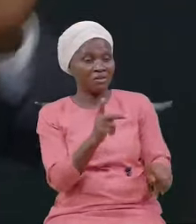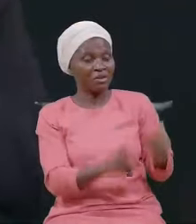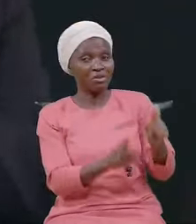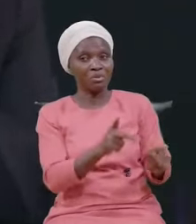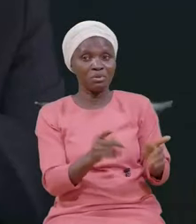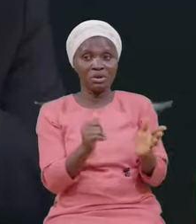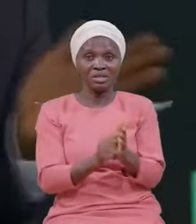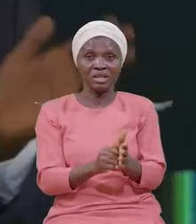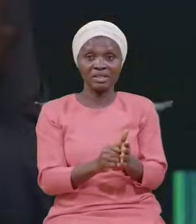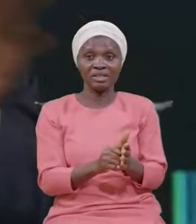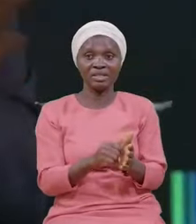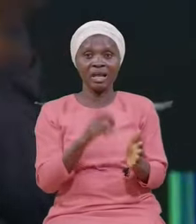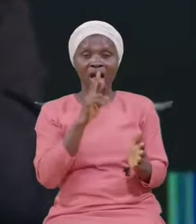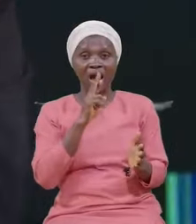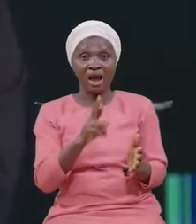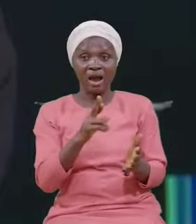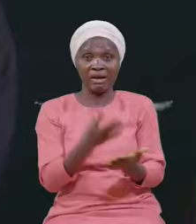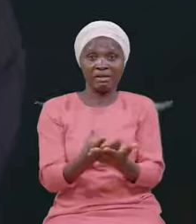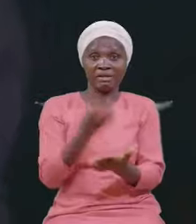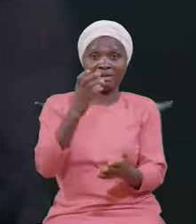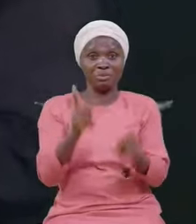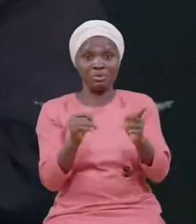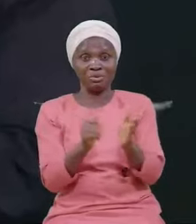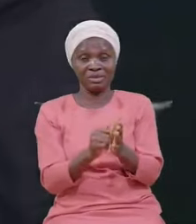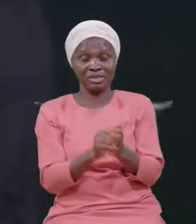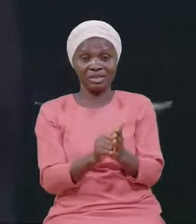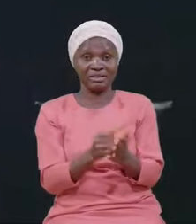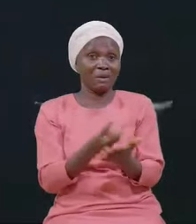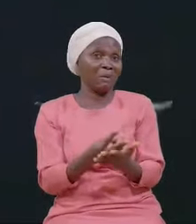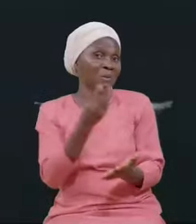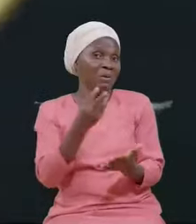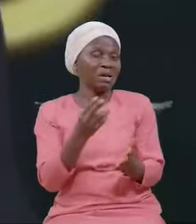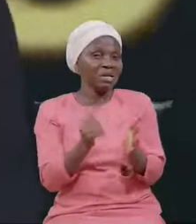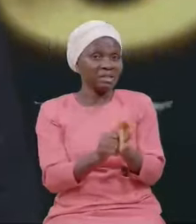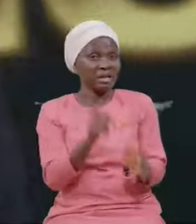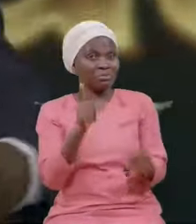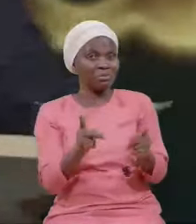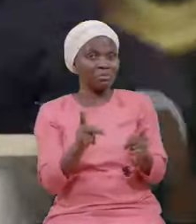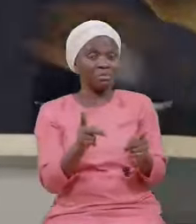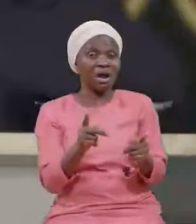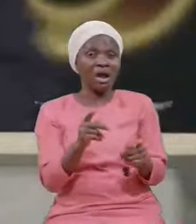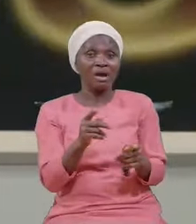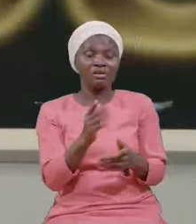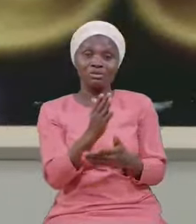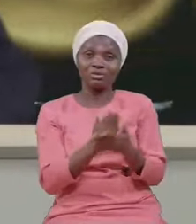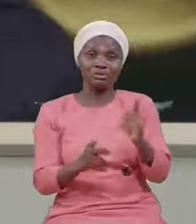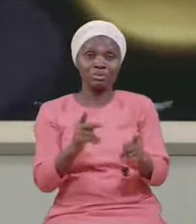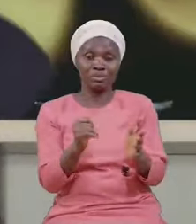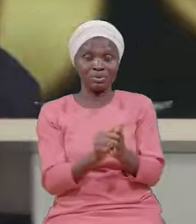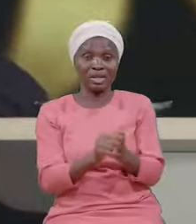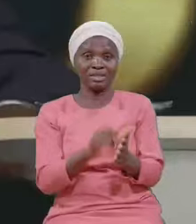tout péché de tous ceux qui sont bien connus, les gens ne pensent même pas. parce que c'est un grand homme.